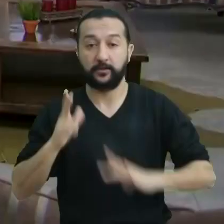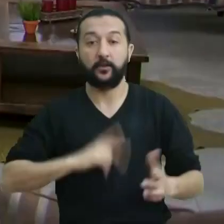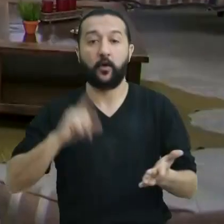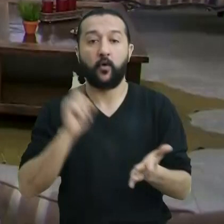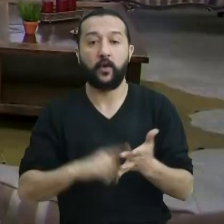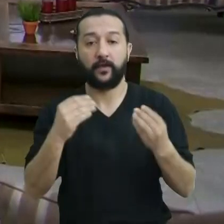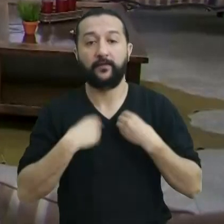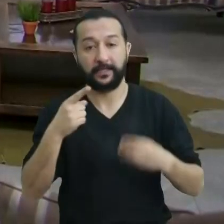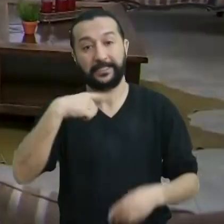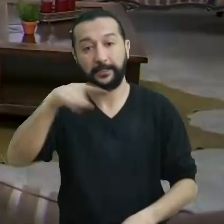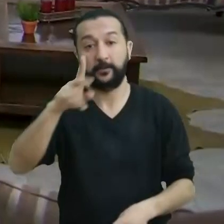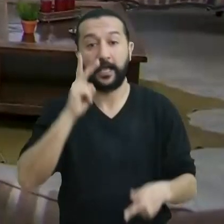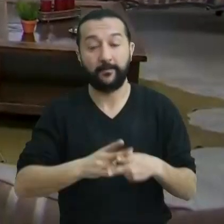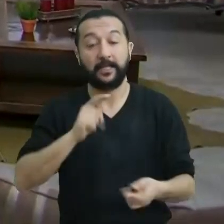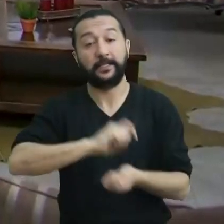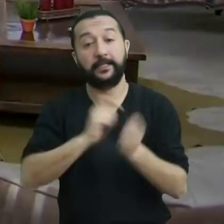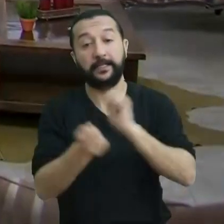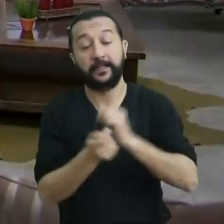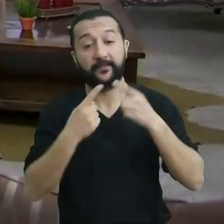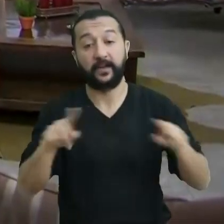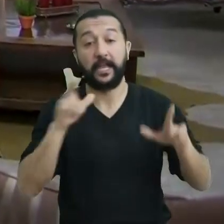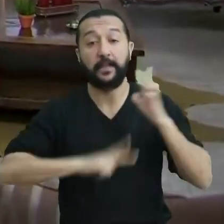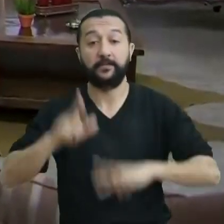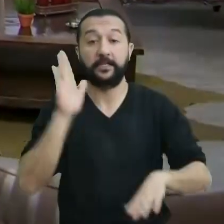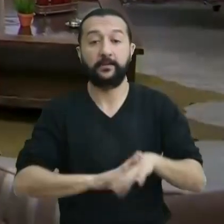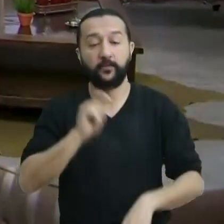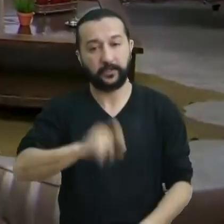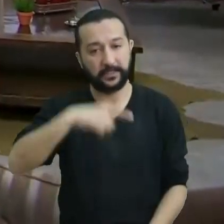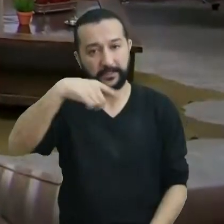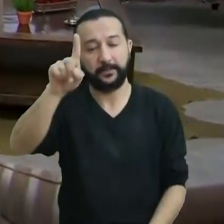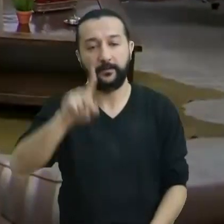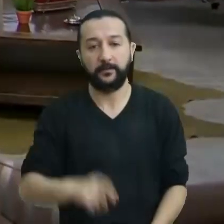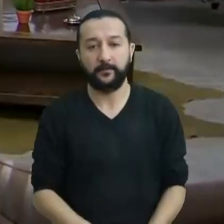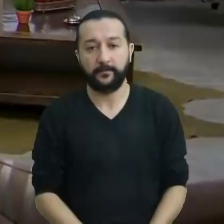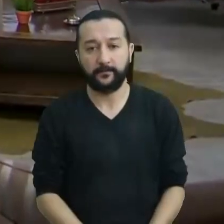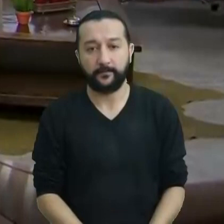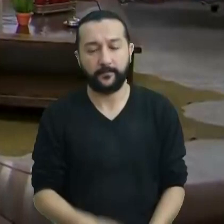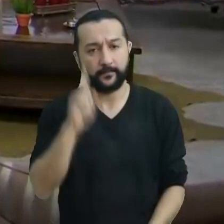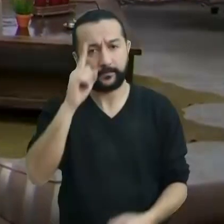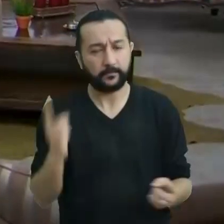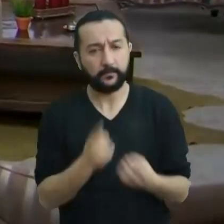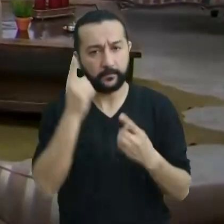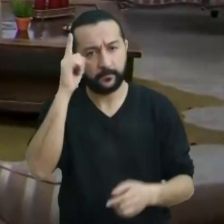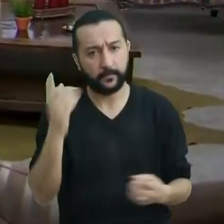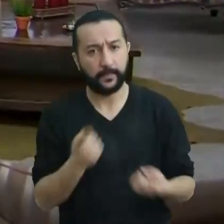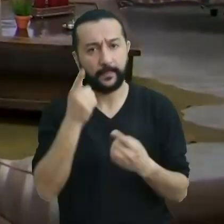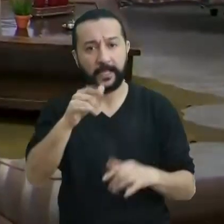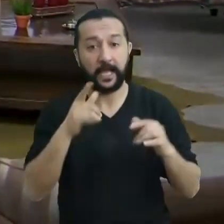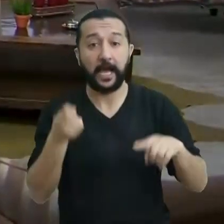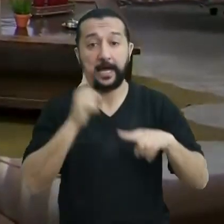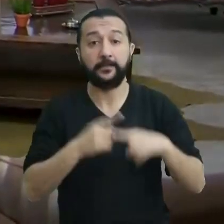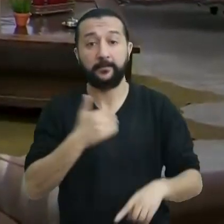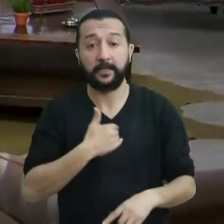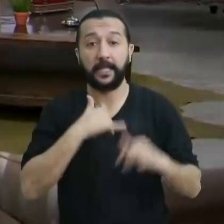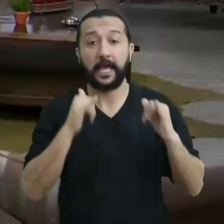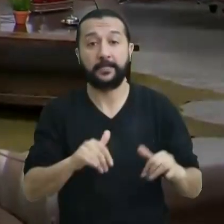verir. Gidiyorsun, hemen benimkinden farklı bir kıyafet giyiyorsun. Yürü! Allah Allah ya! Ayrıca da